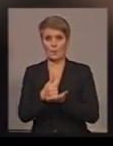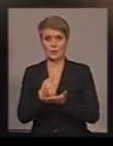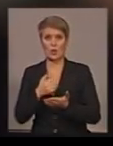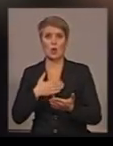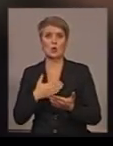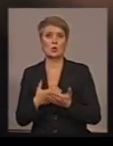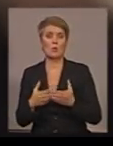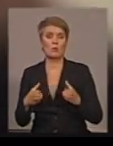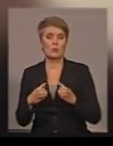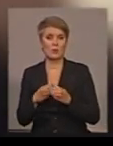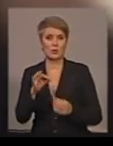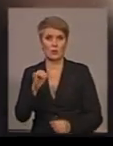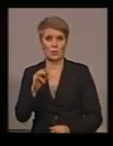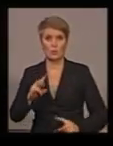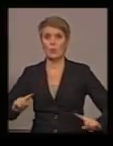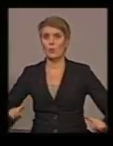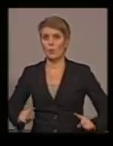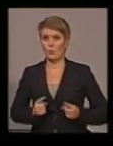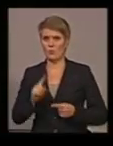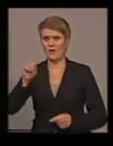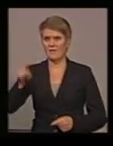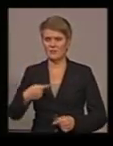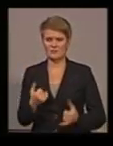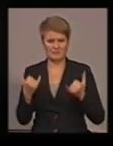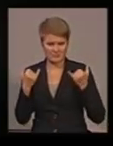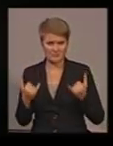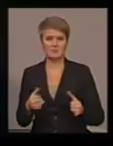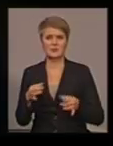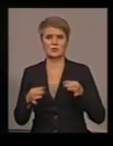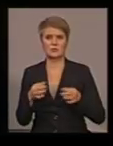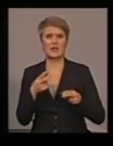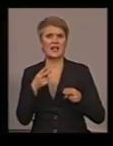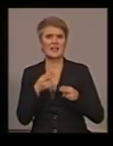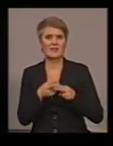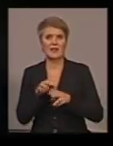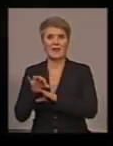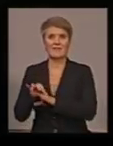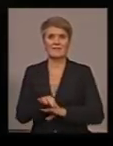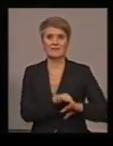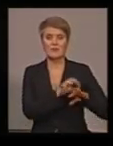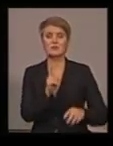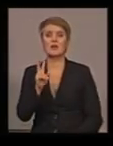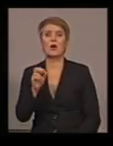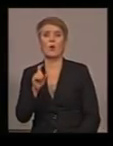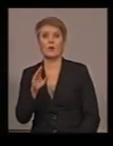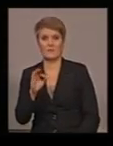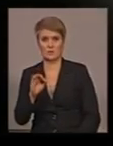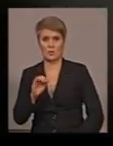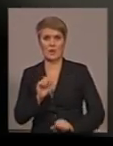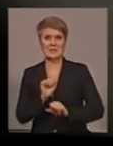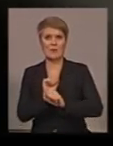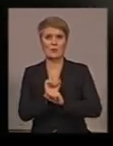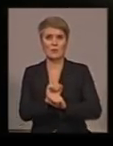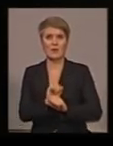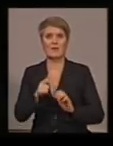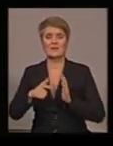обурило. Вони вимагали не відкладати засідання і, щоб завадити правоохоронцям вивести Коханівського в СІЗО, забарикадувалися в судовій залі. Поліцейські